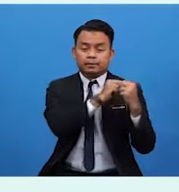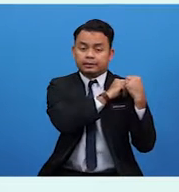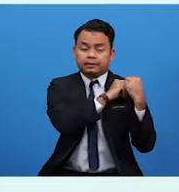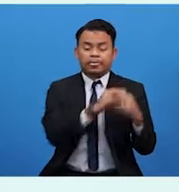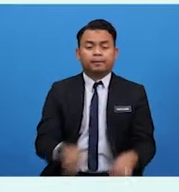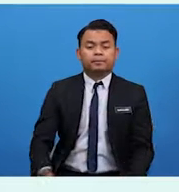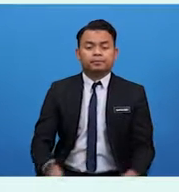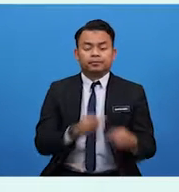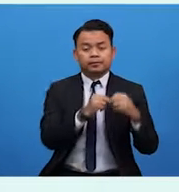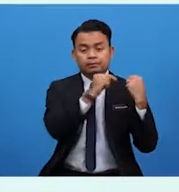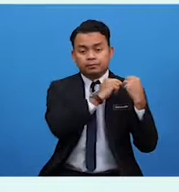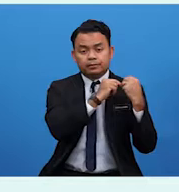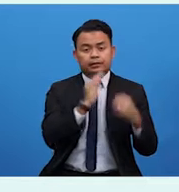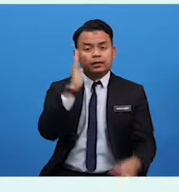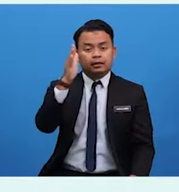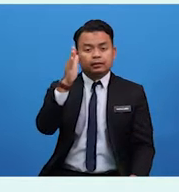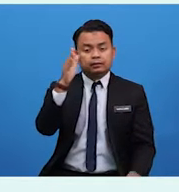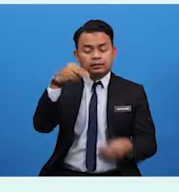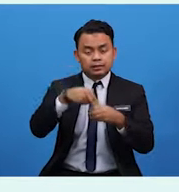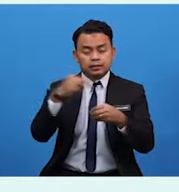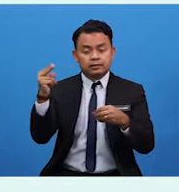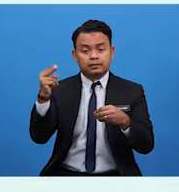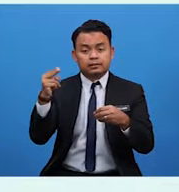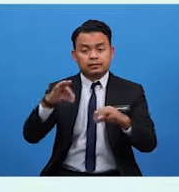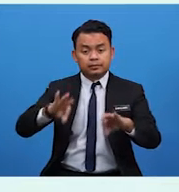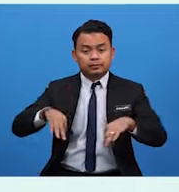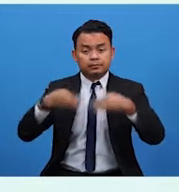kesan yang dihasilkan oleh beban ialah cahaya.